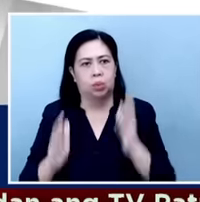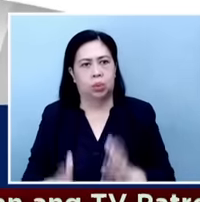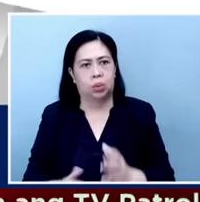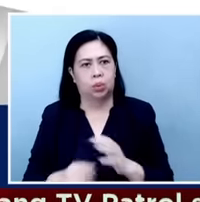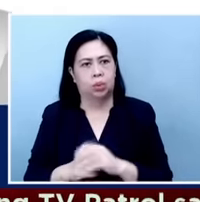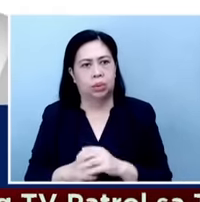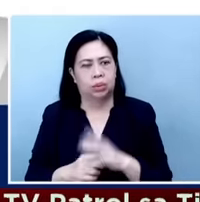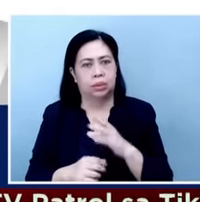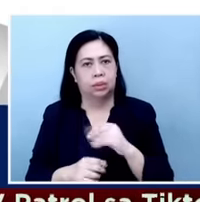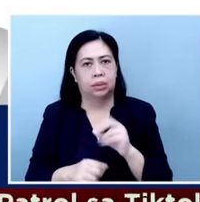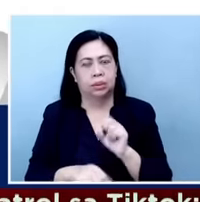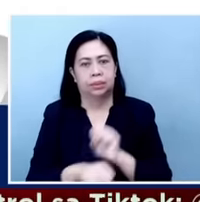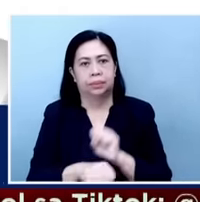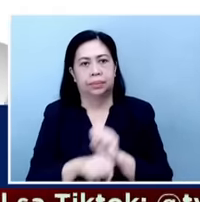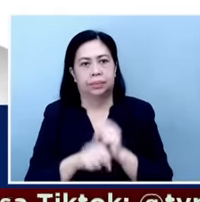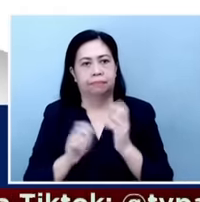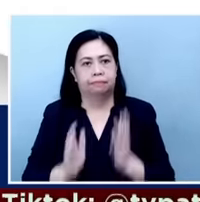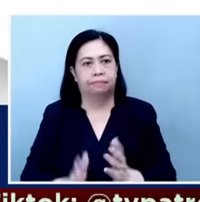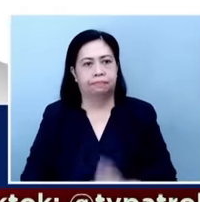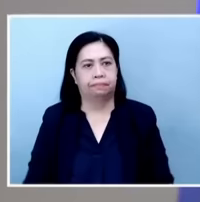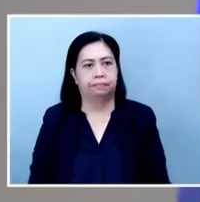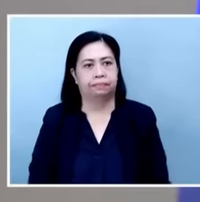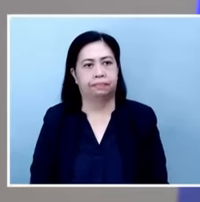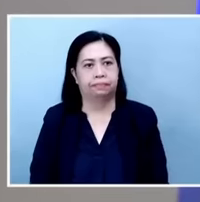mga empleyado.